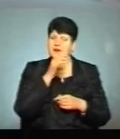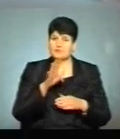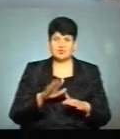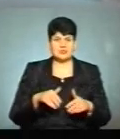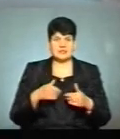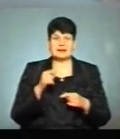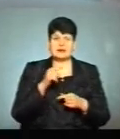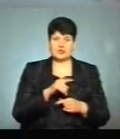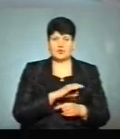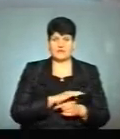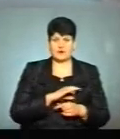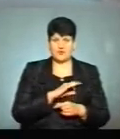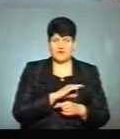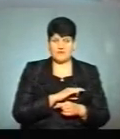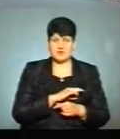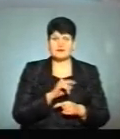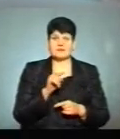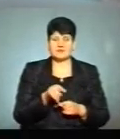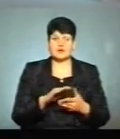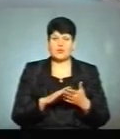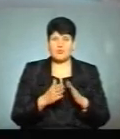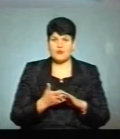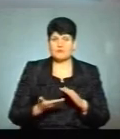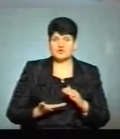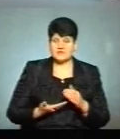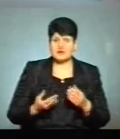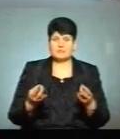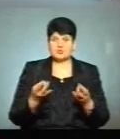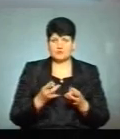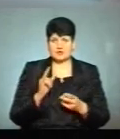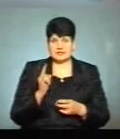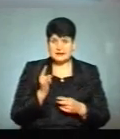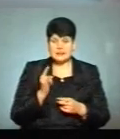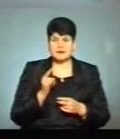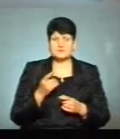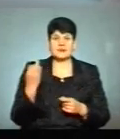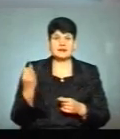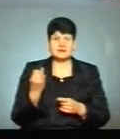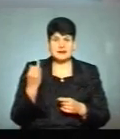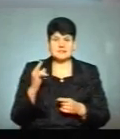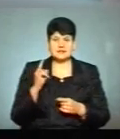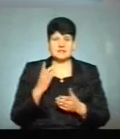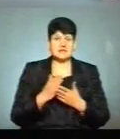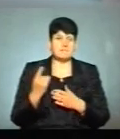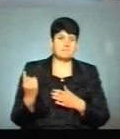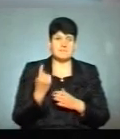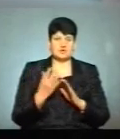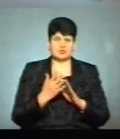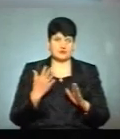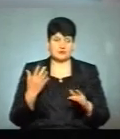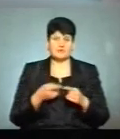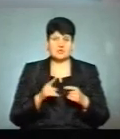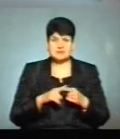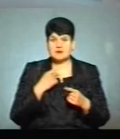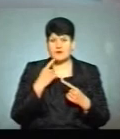того виховання і тих умов проживання, які потребує дитина. А власне, інтереси дитини є першочерговими. І про це говорять і